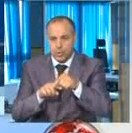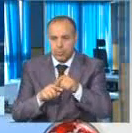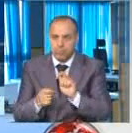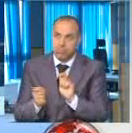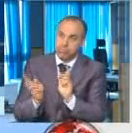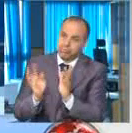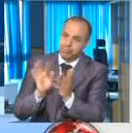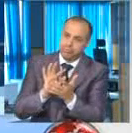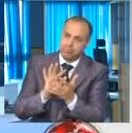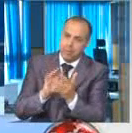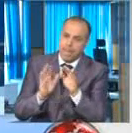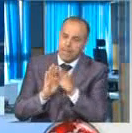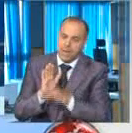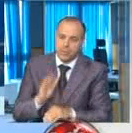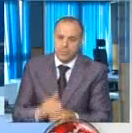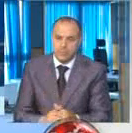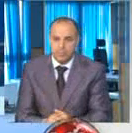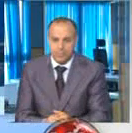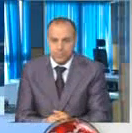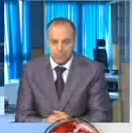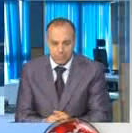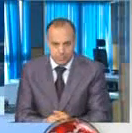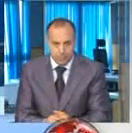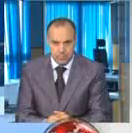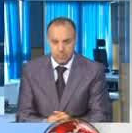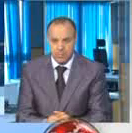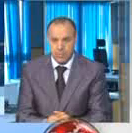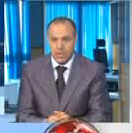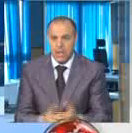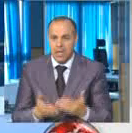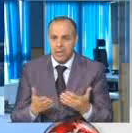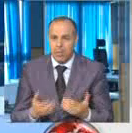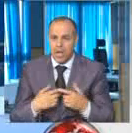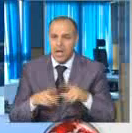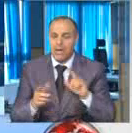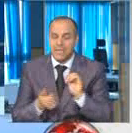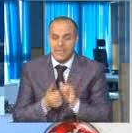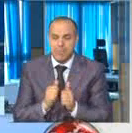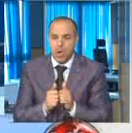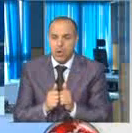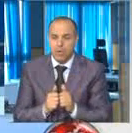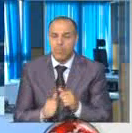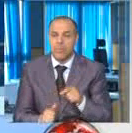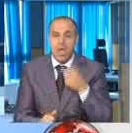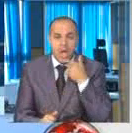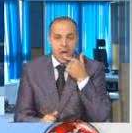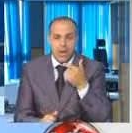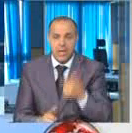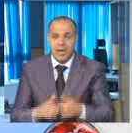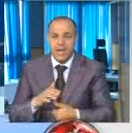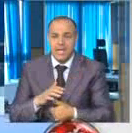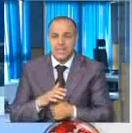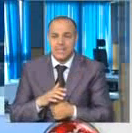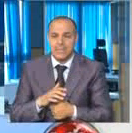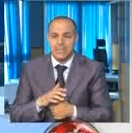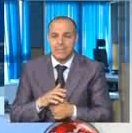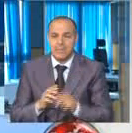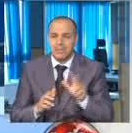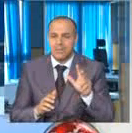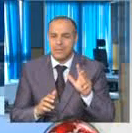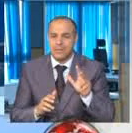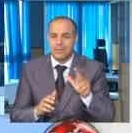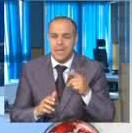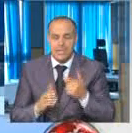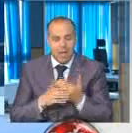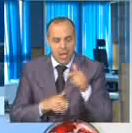تغيير البرمجيات. والآن إلى أخبار الرياضة. فقد أعلن رئيس الملعب التونسي غازي بن